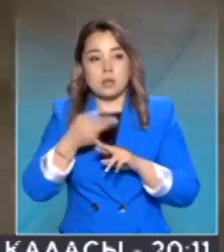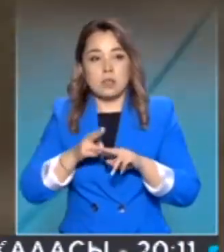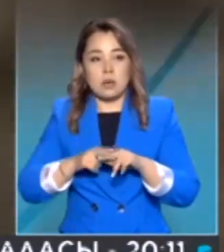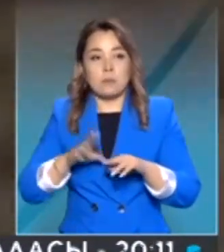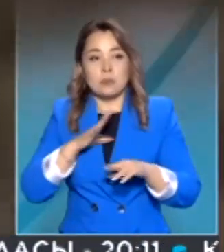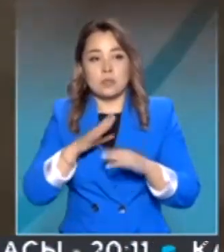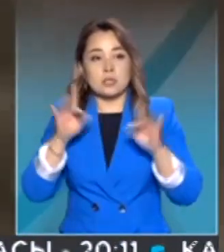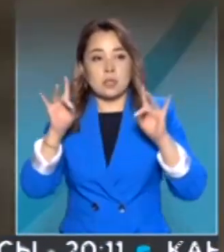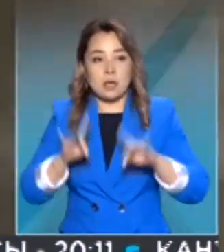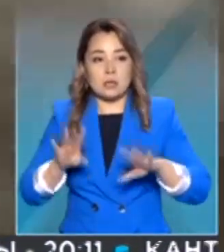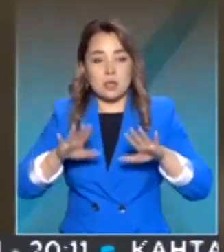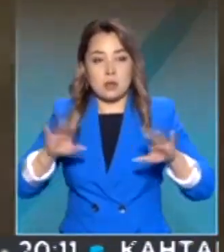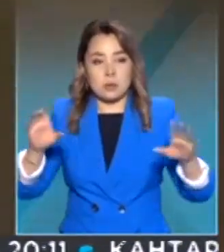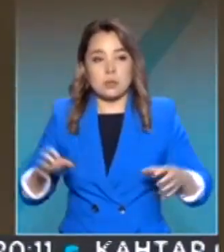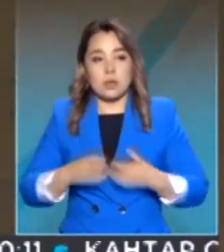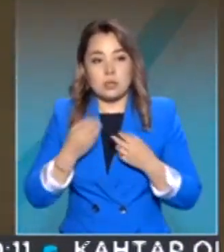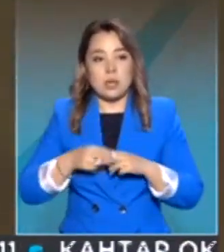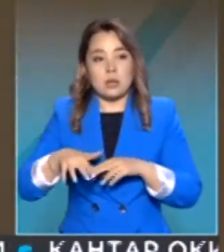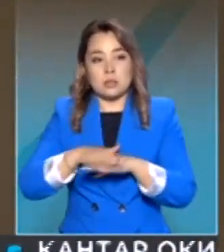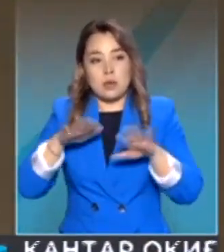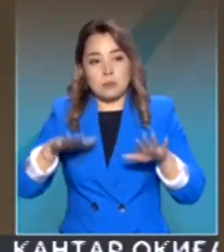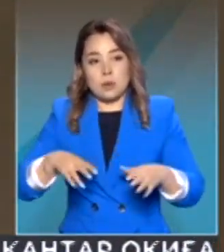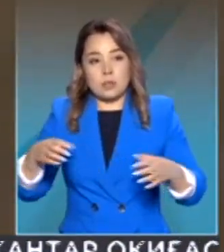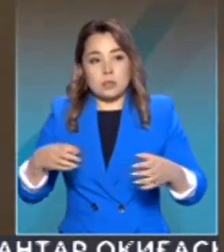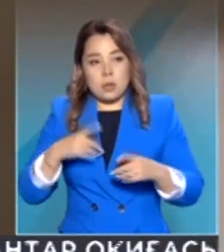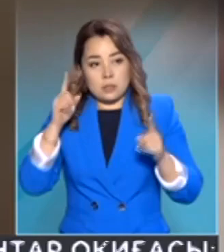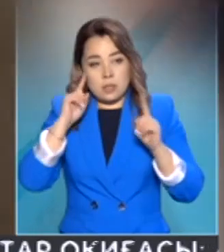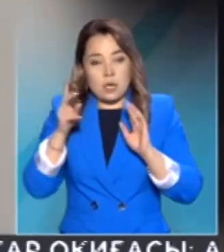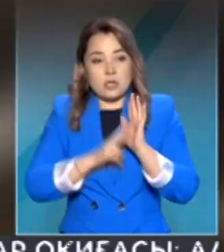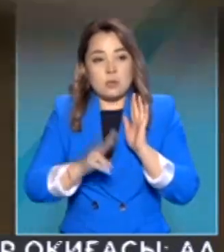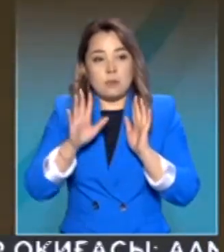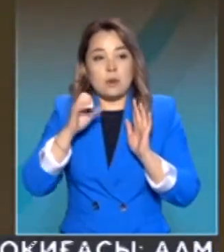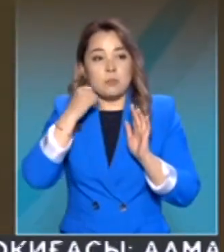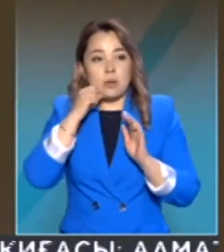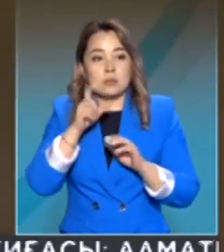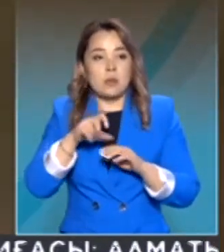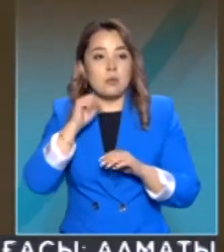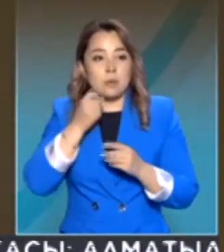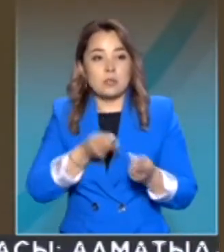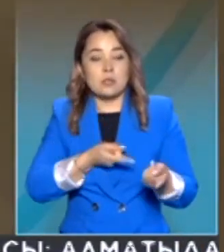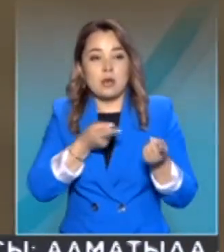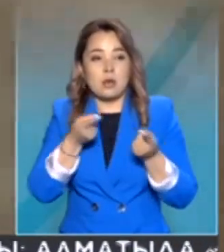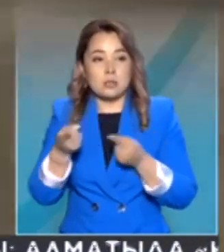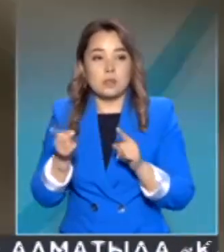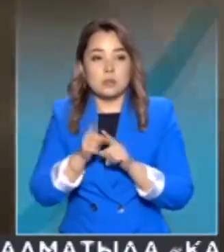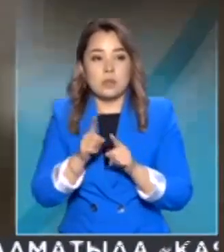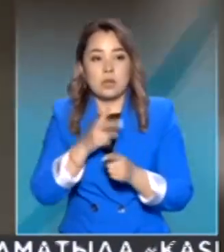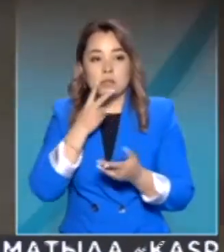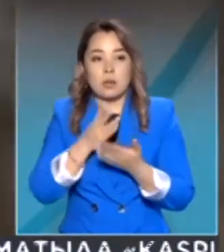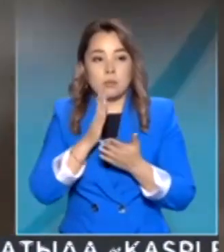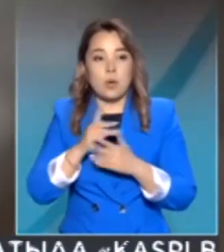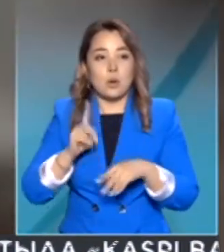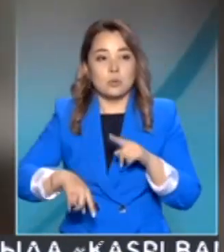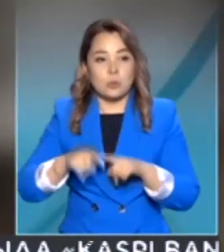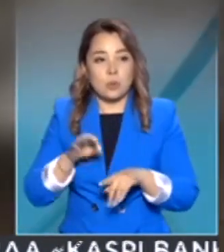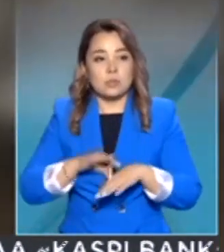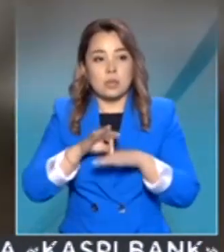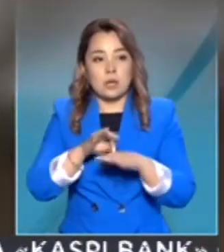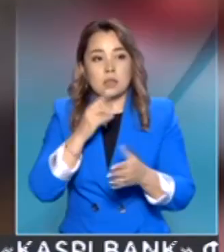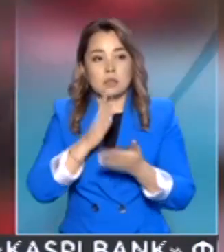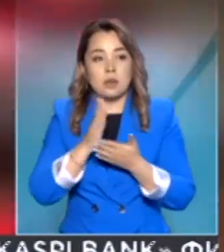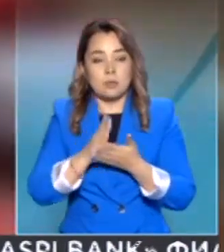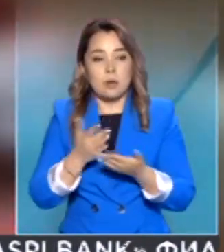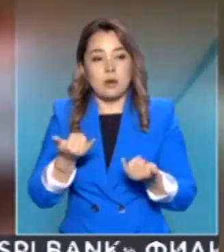та бұл сәтте үрейі қашып дүрлігіп кетті. 75 жастағы әжені жұрт сыртқа әрең көтеріп шығарып туыстарына арқалатып жіберді.